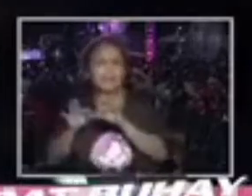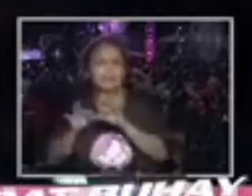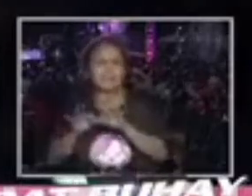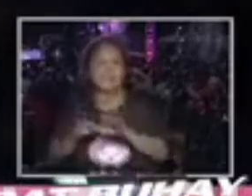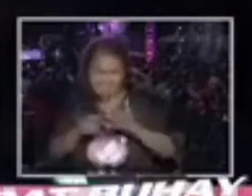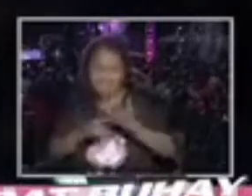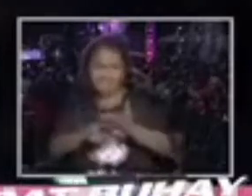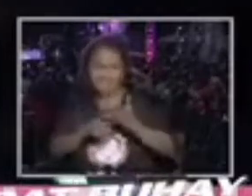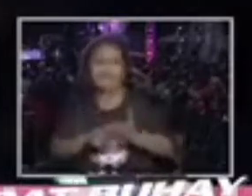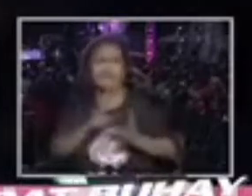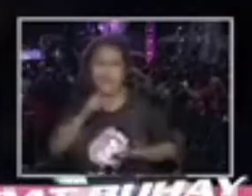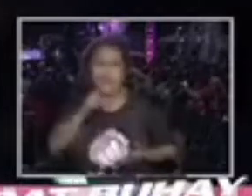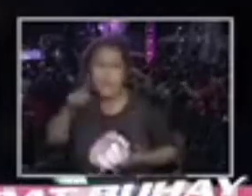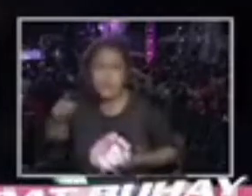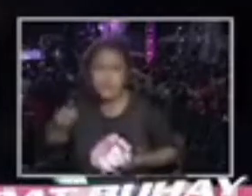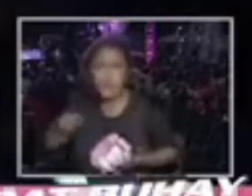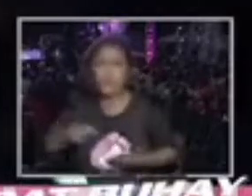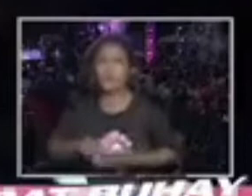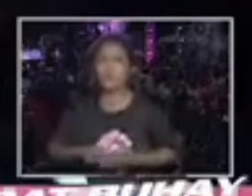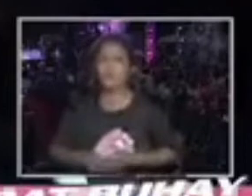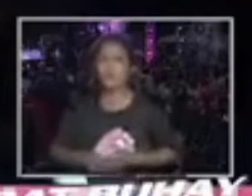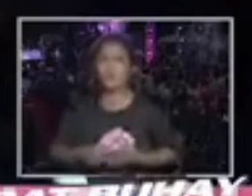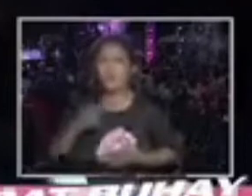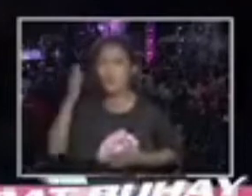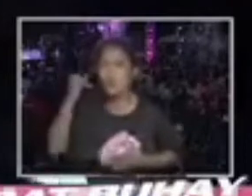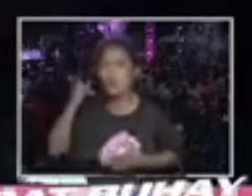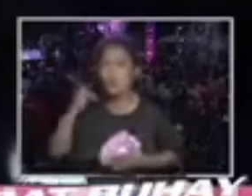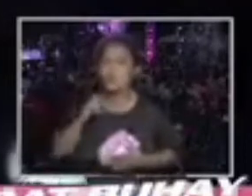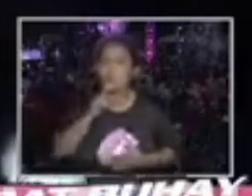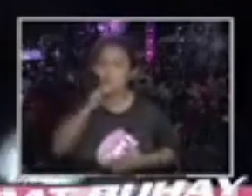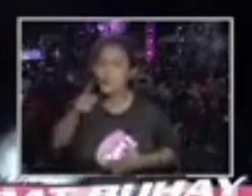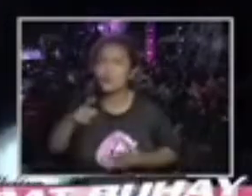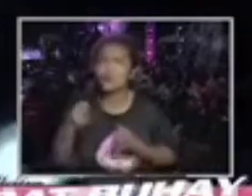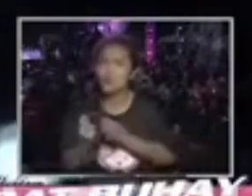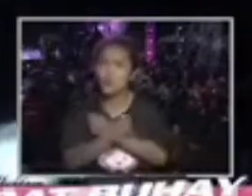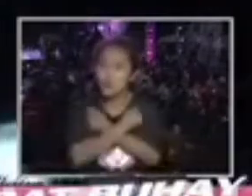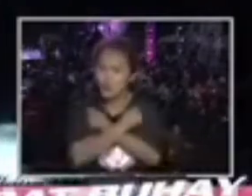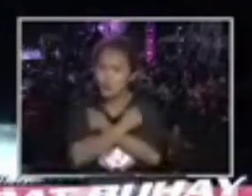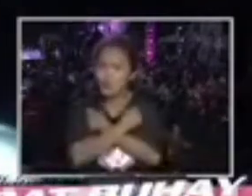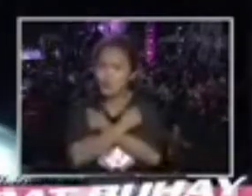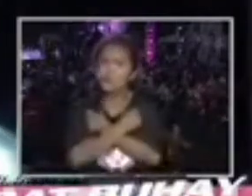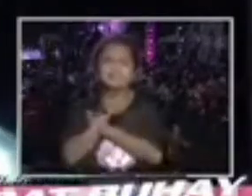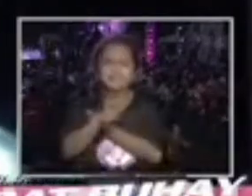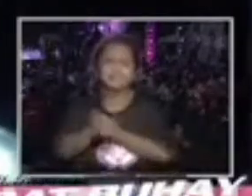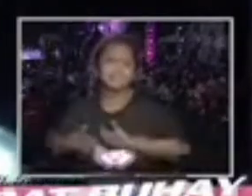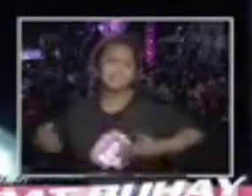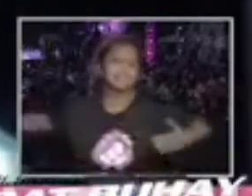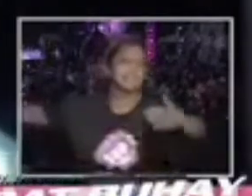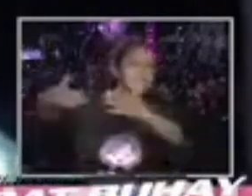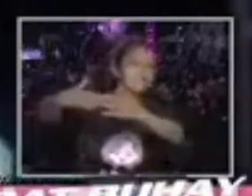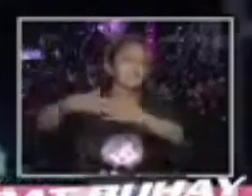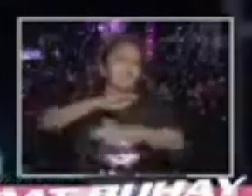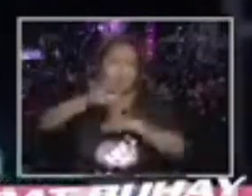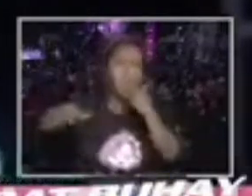sa katotohanan na ang tunay na pag-ibig niyayakap ang